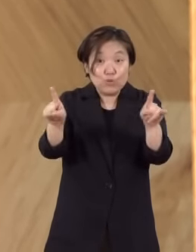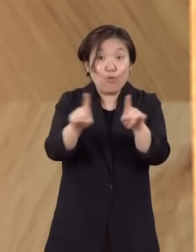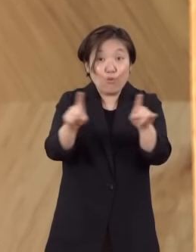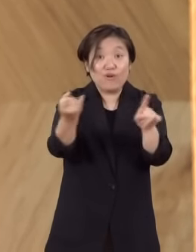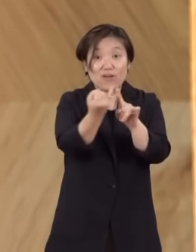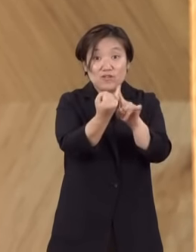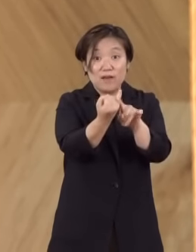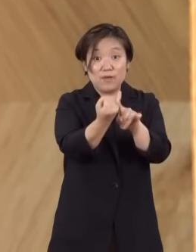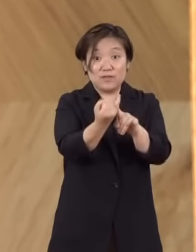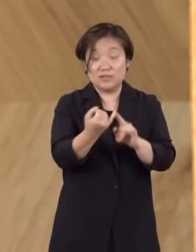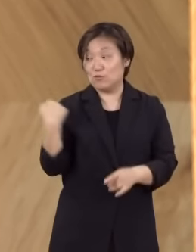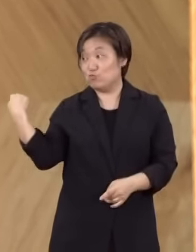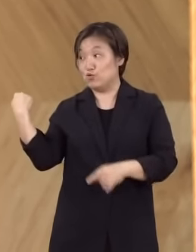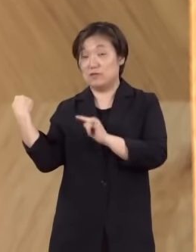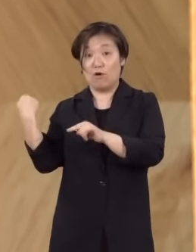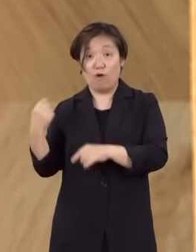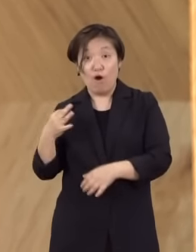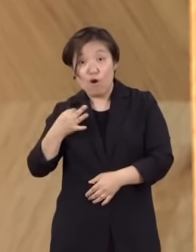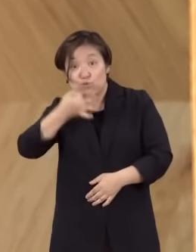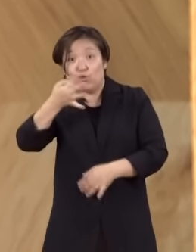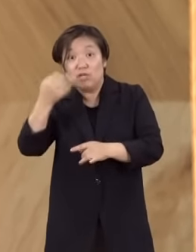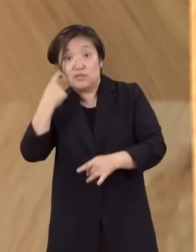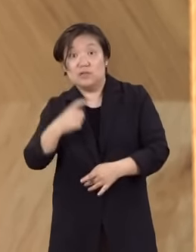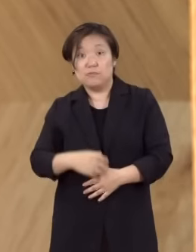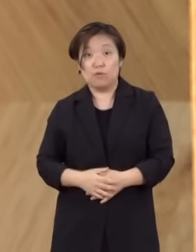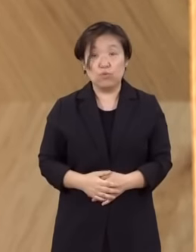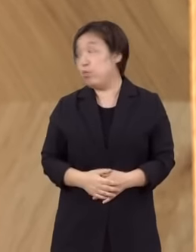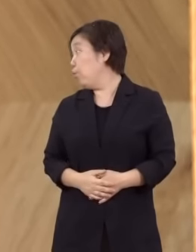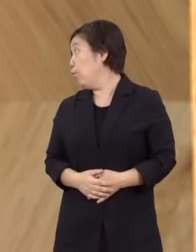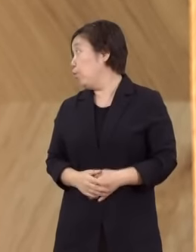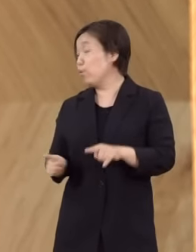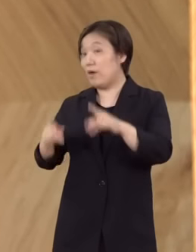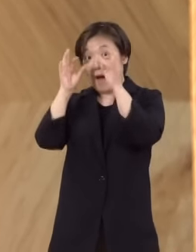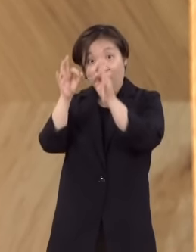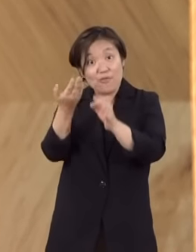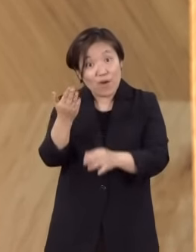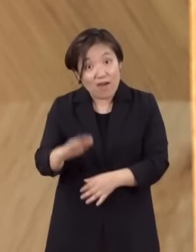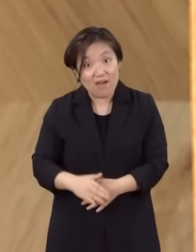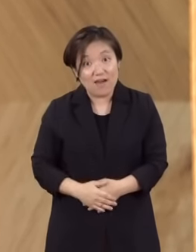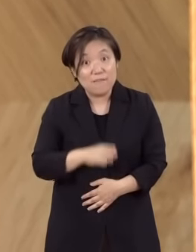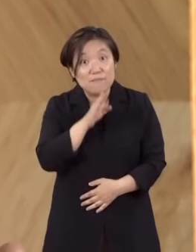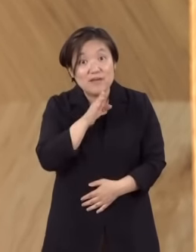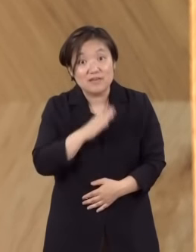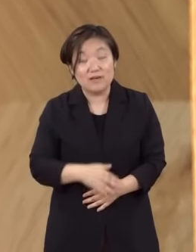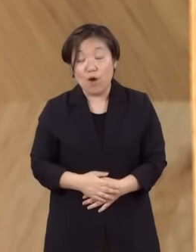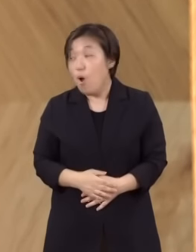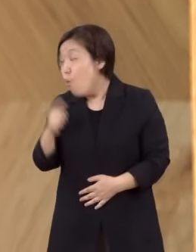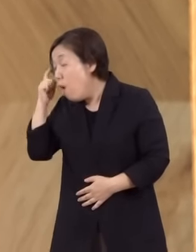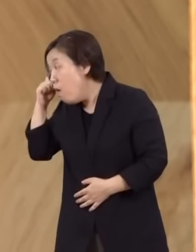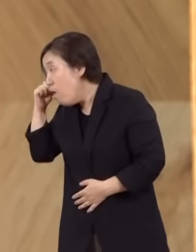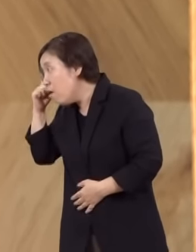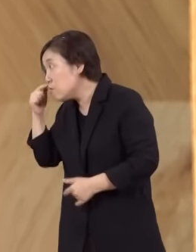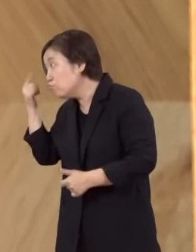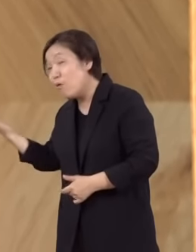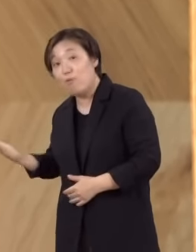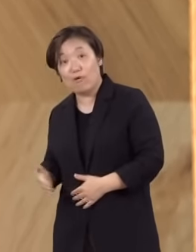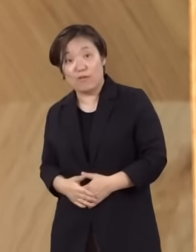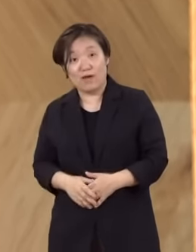남자가 악하고 비명 지르면 뭔가 반응을 해야 되잖아요 어머 왜 왜 그러세요 어머 어머어머 왜 그래요 뭐 이래야